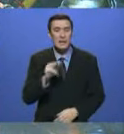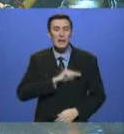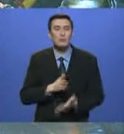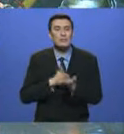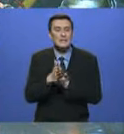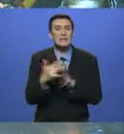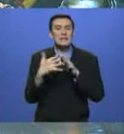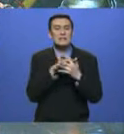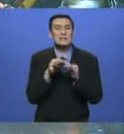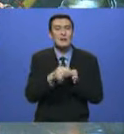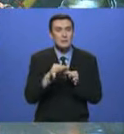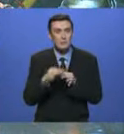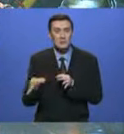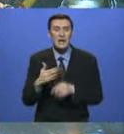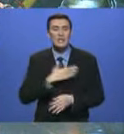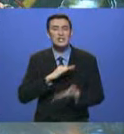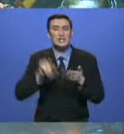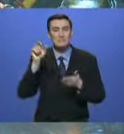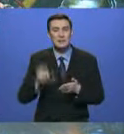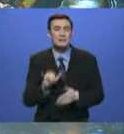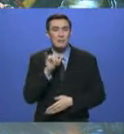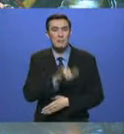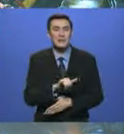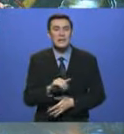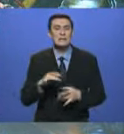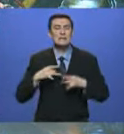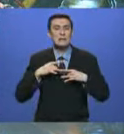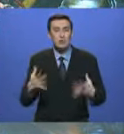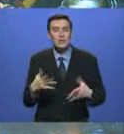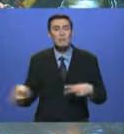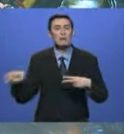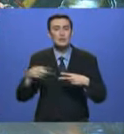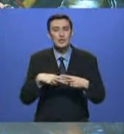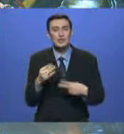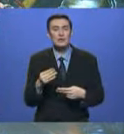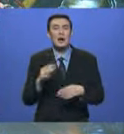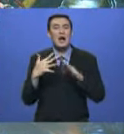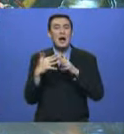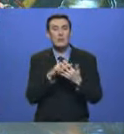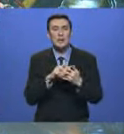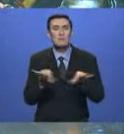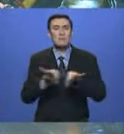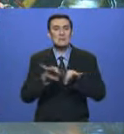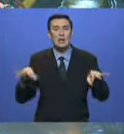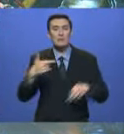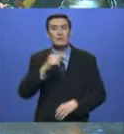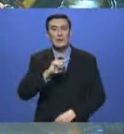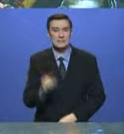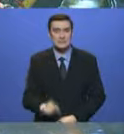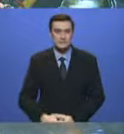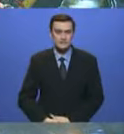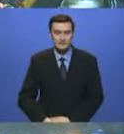на сельские населенные пункты. Наш корреспондент побывал на церемонии подключения еще одного аула к магистральному газопроводу.